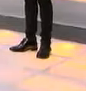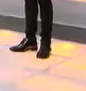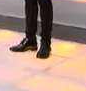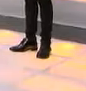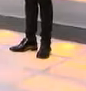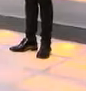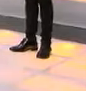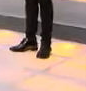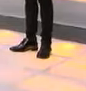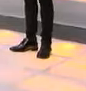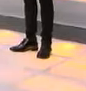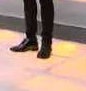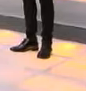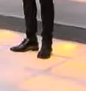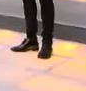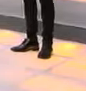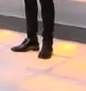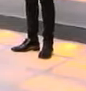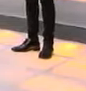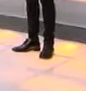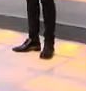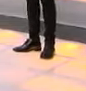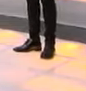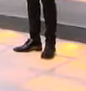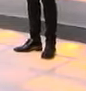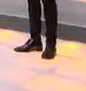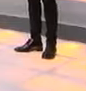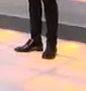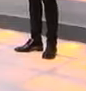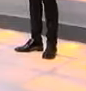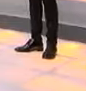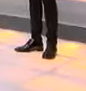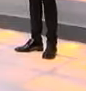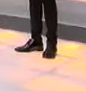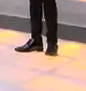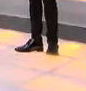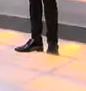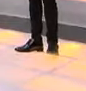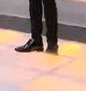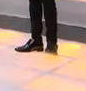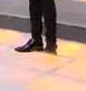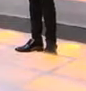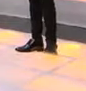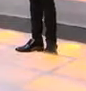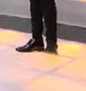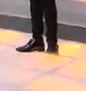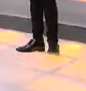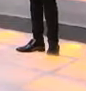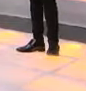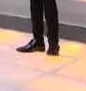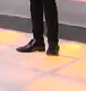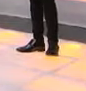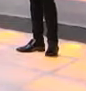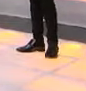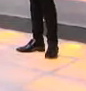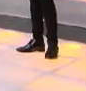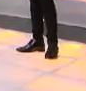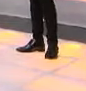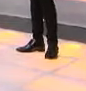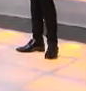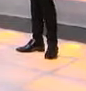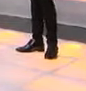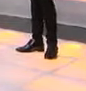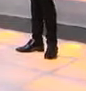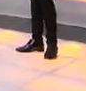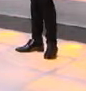kita. Walau apa pun yang terjadi sebenarnya, teruskan usaha anda dan juga sokongan anda kepada atlet-atlet negara kita. Tidak semestinya di Olimpik